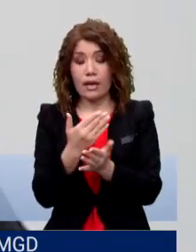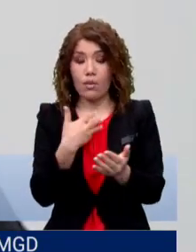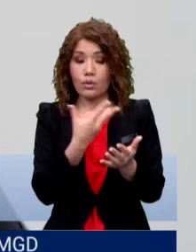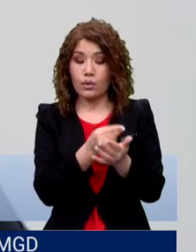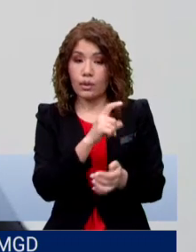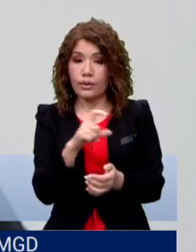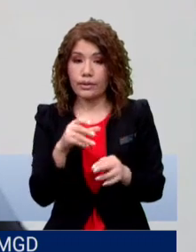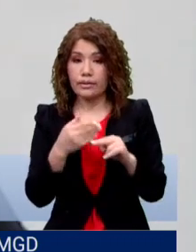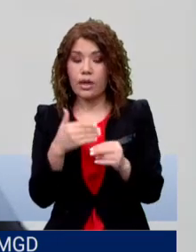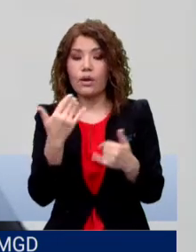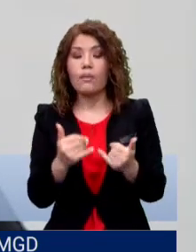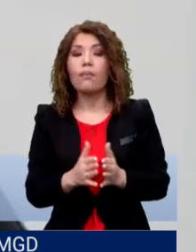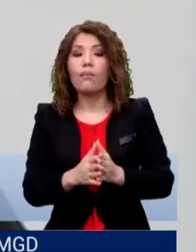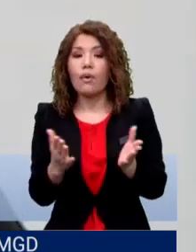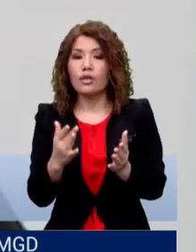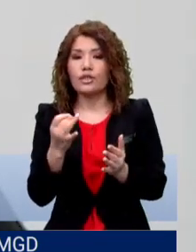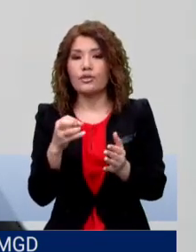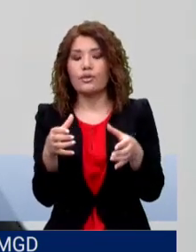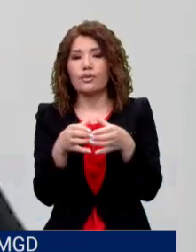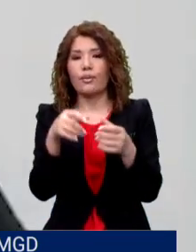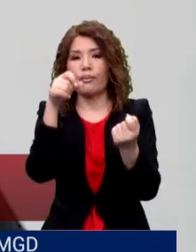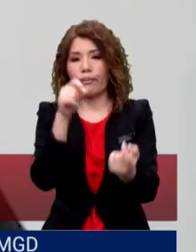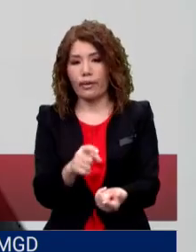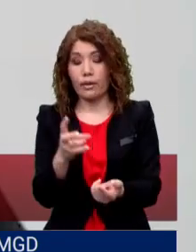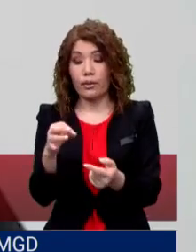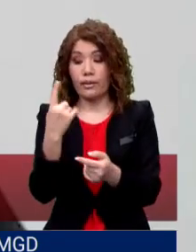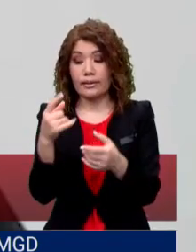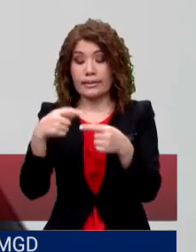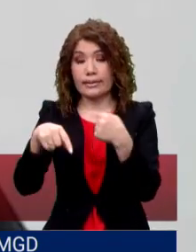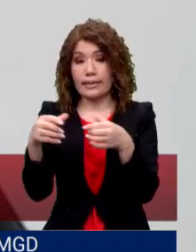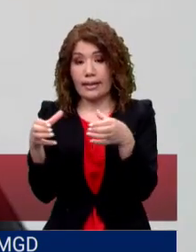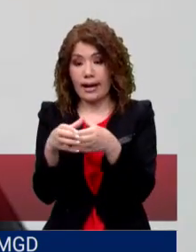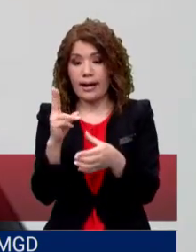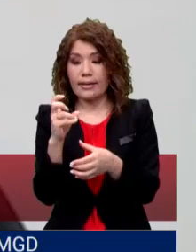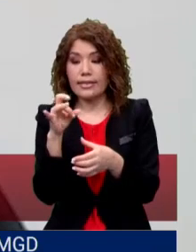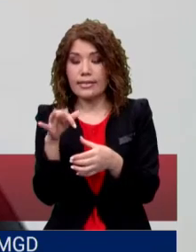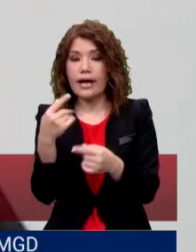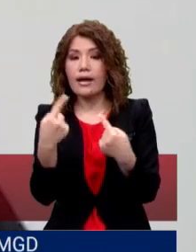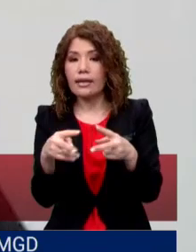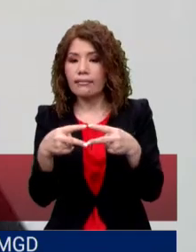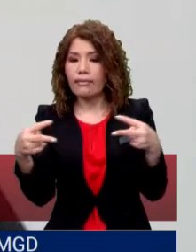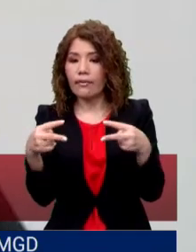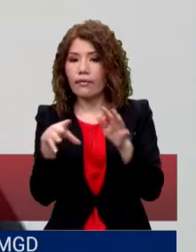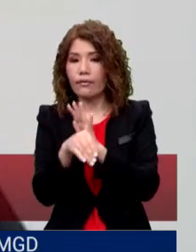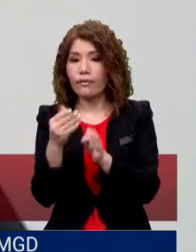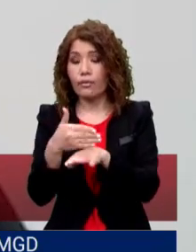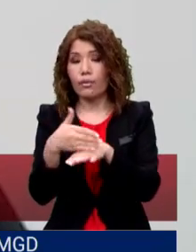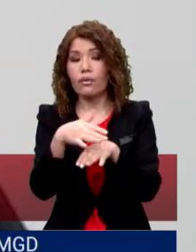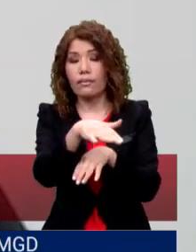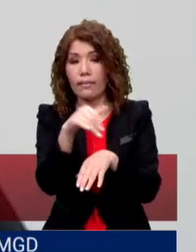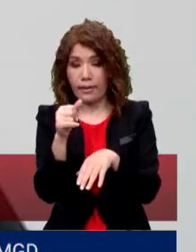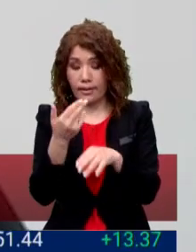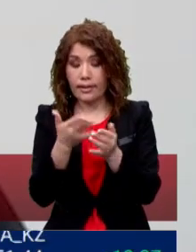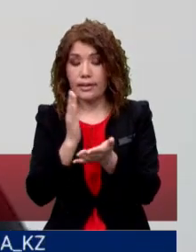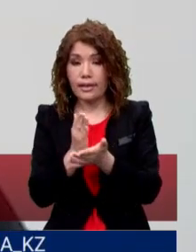банк тәуекелі жоғары деген топқа жатқызады. Сондықтан шағын кәсіпкерлерде кассадағы айырманы жабу үшін қарыз алатын кездер болып тұрады.